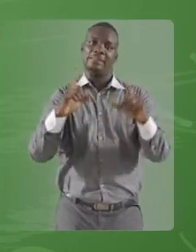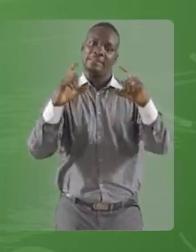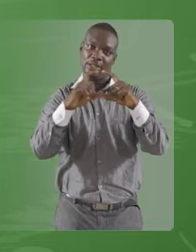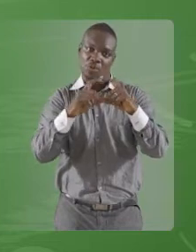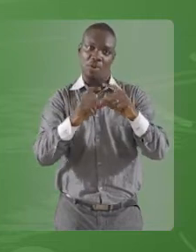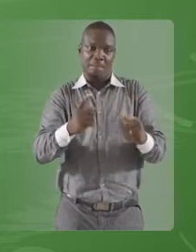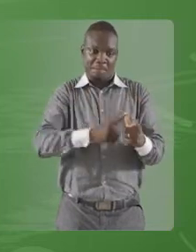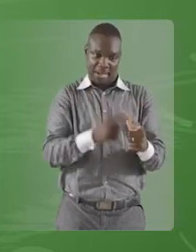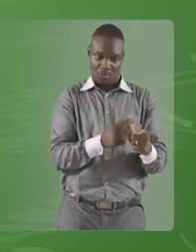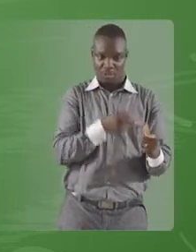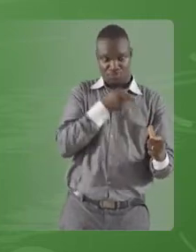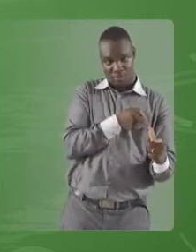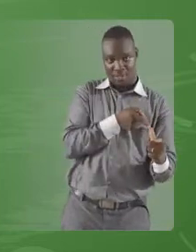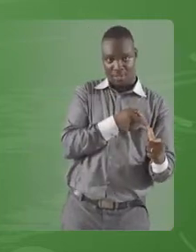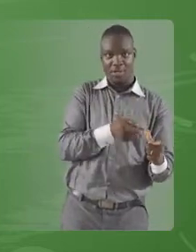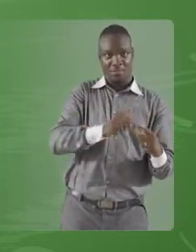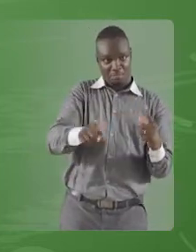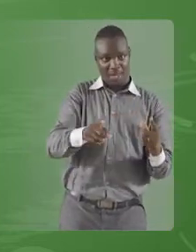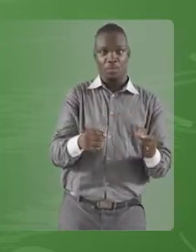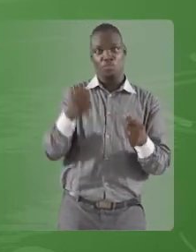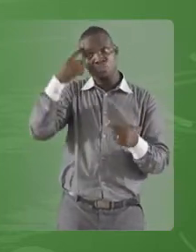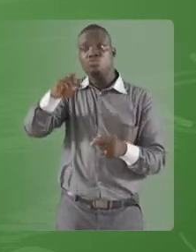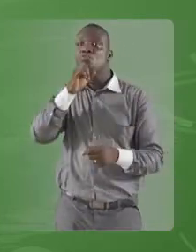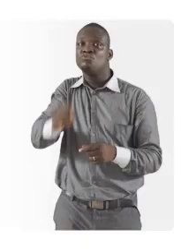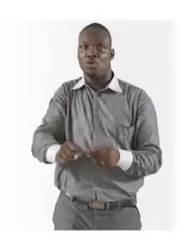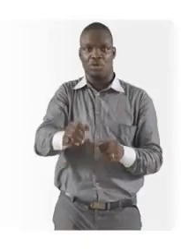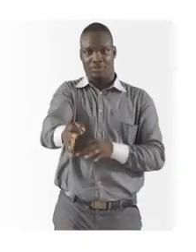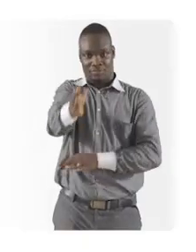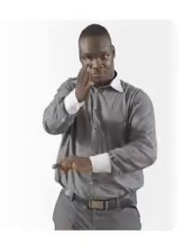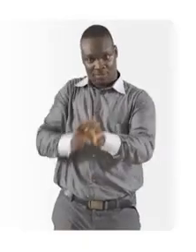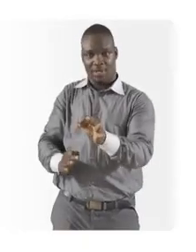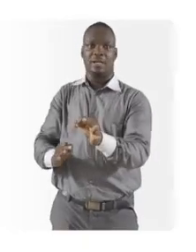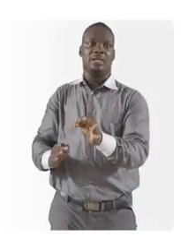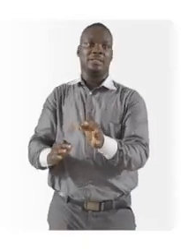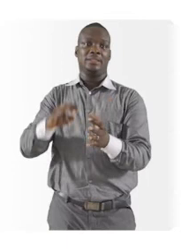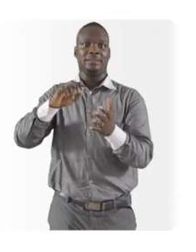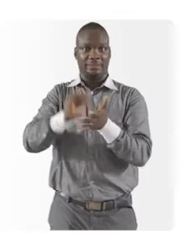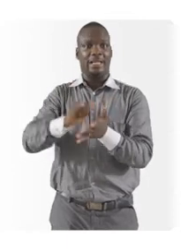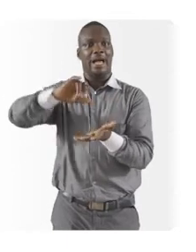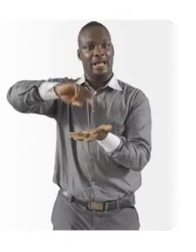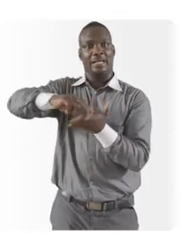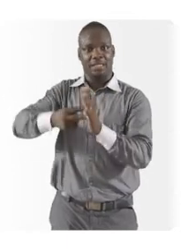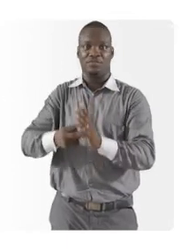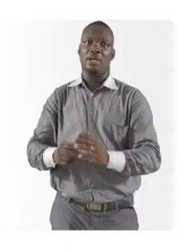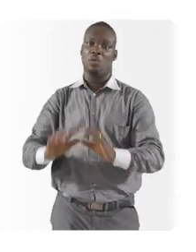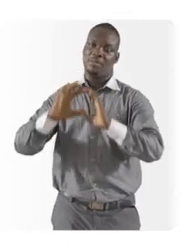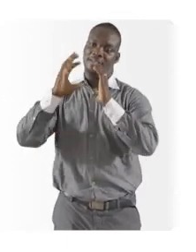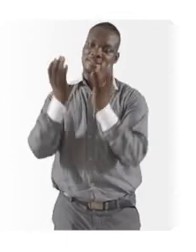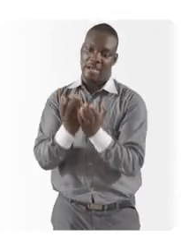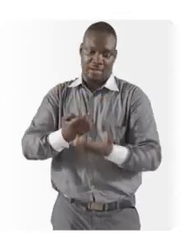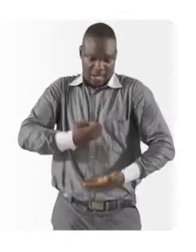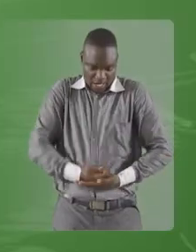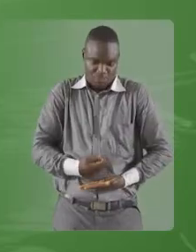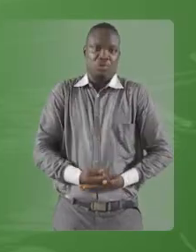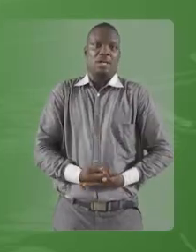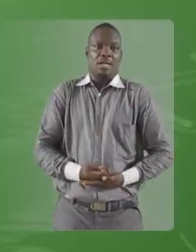mères de macrospores. Et dans l'ovule mature, nous avons maintenant un sac